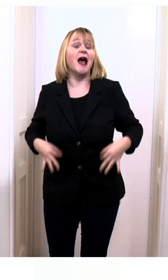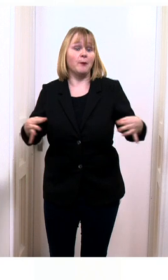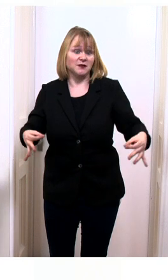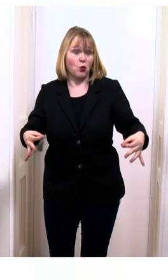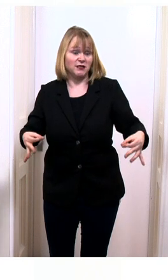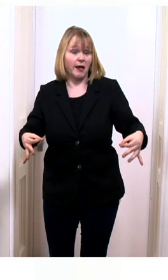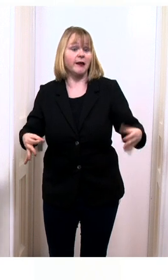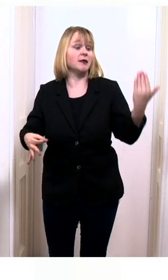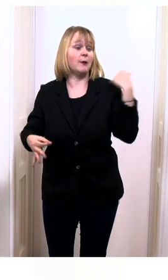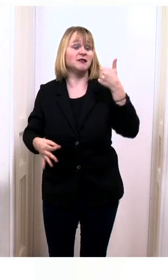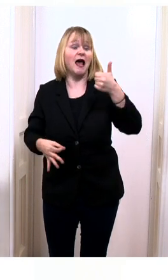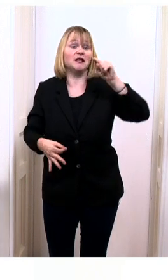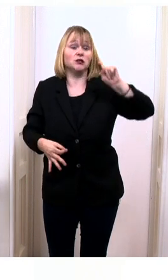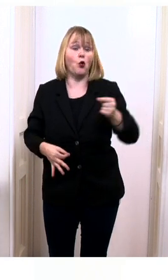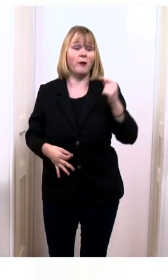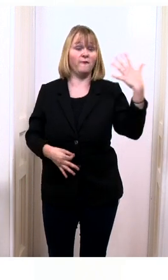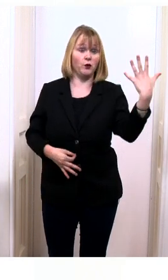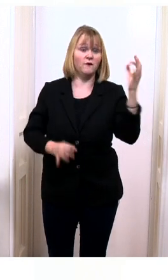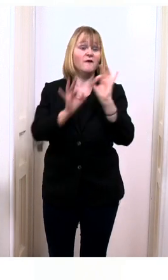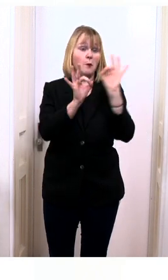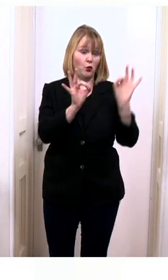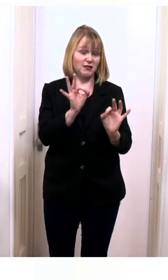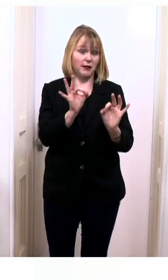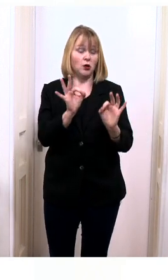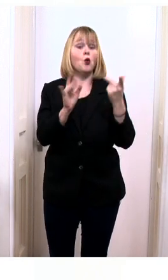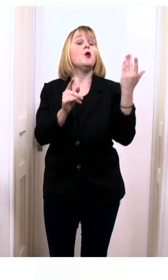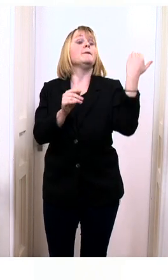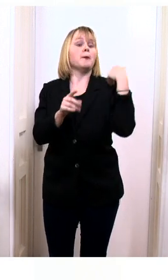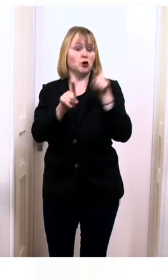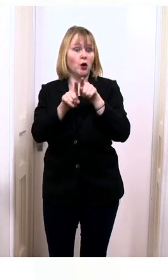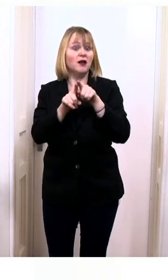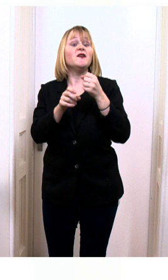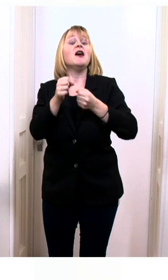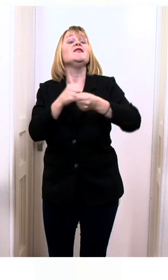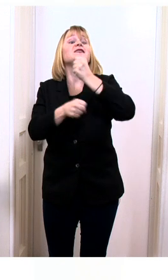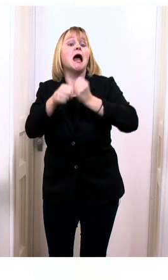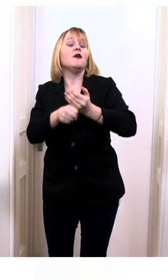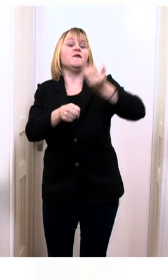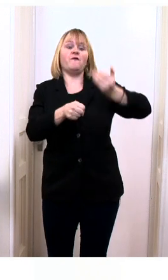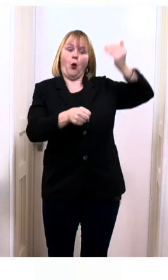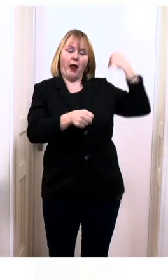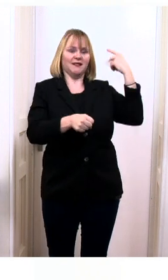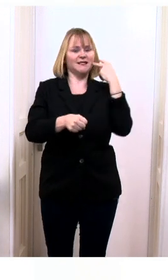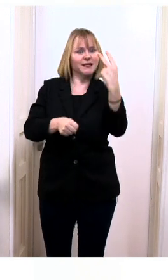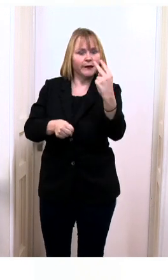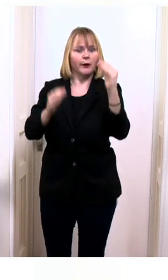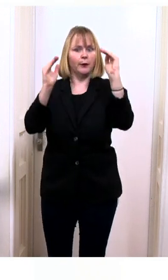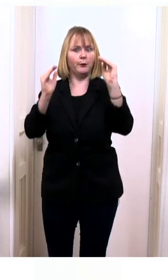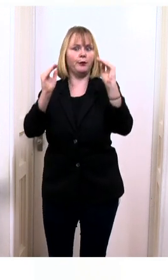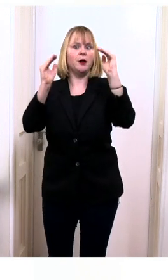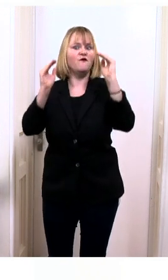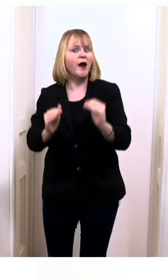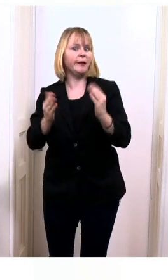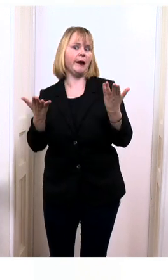1,5% liegt, was im Vorjahresvergleich sogar eine Reduktion um 0,1 Prozentpunkte bedeutet. Und auch bei den